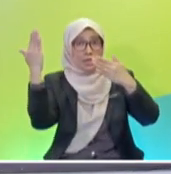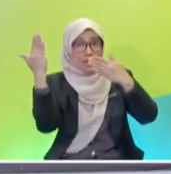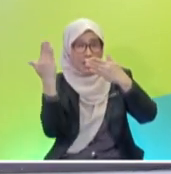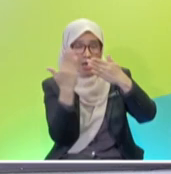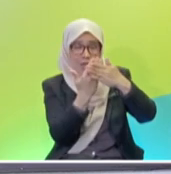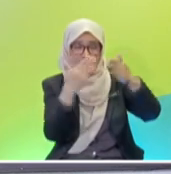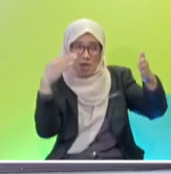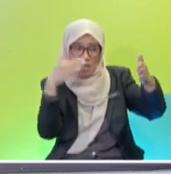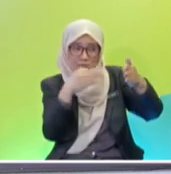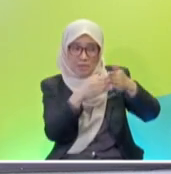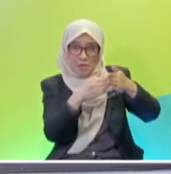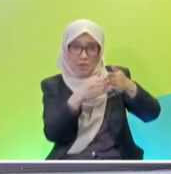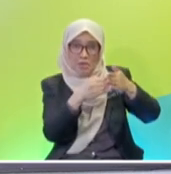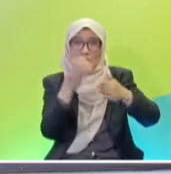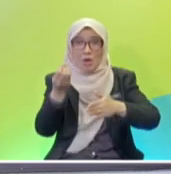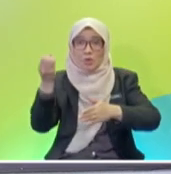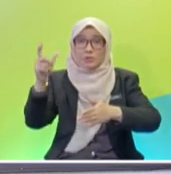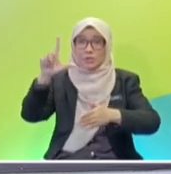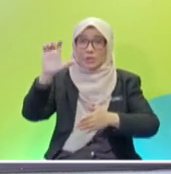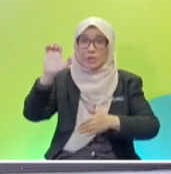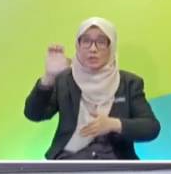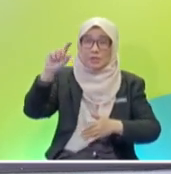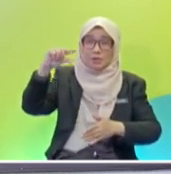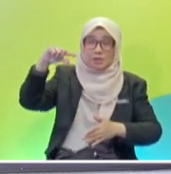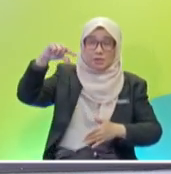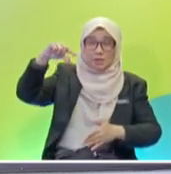juga, kejelasan cahaya itu...